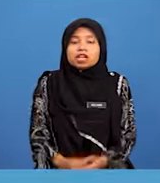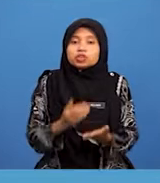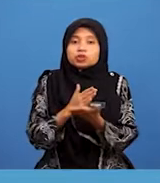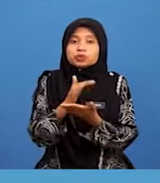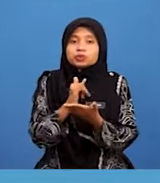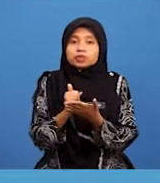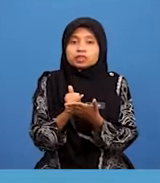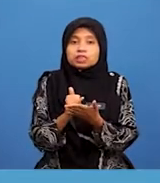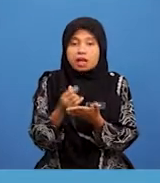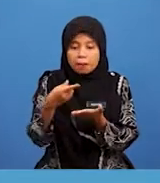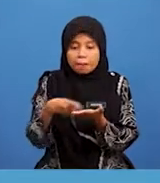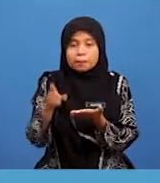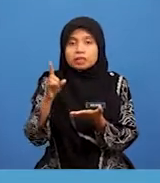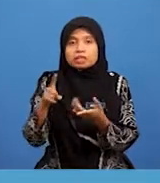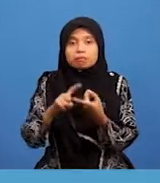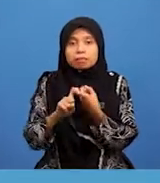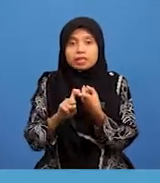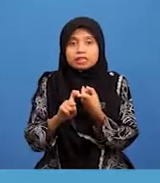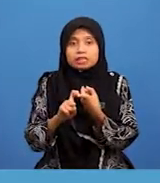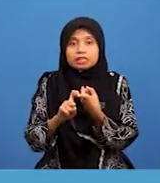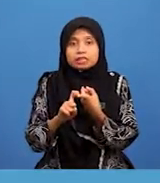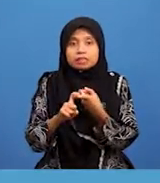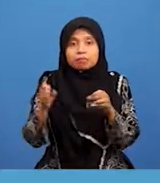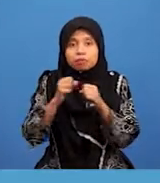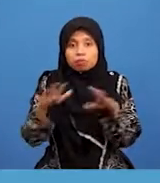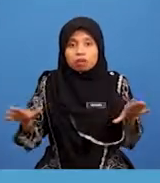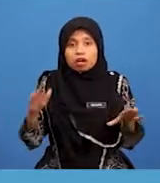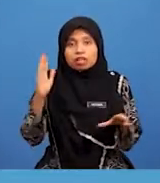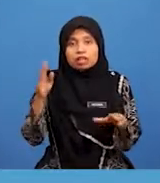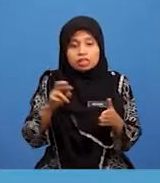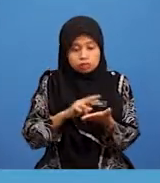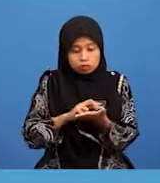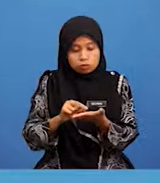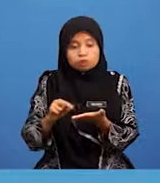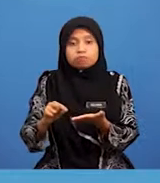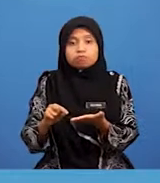Seterusnya, belanja yang berkaitan dengan pembubaran perkongsian akan direkodkan.